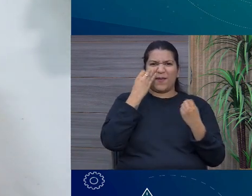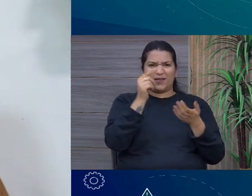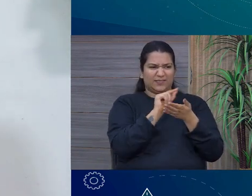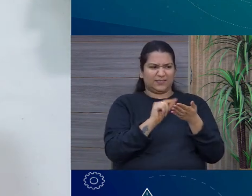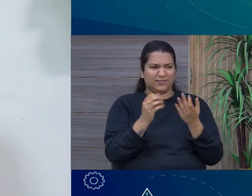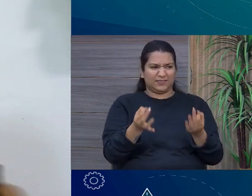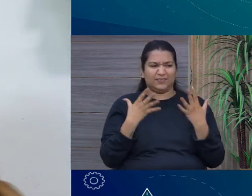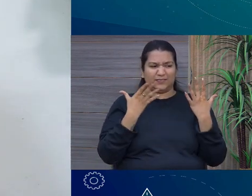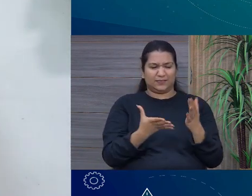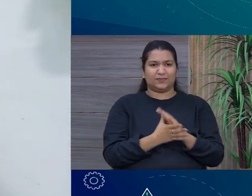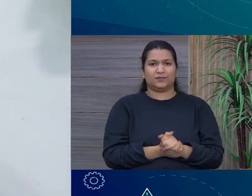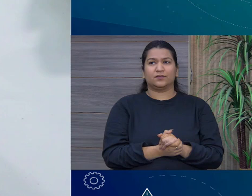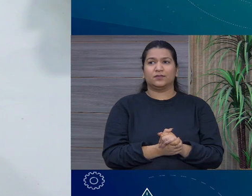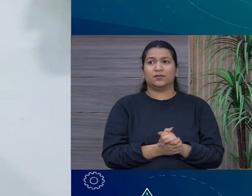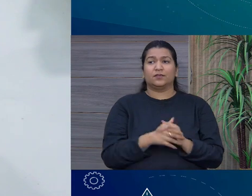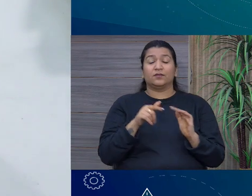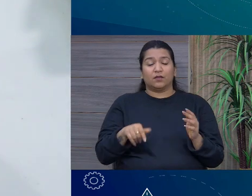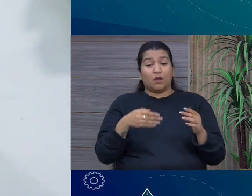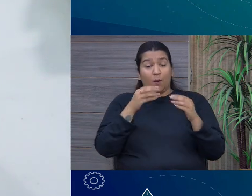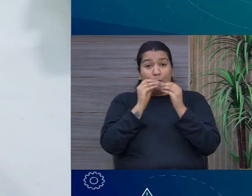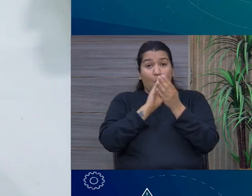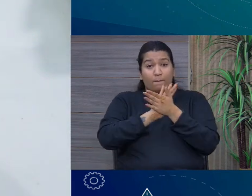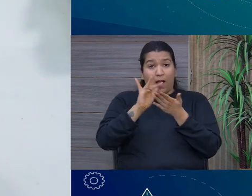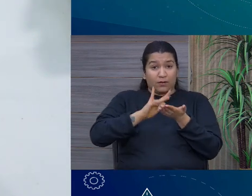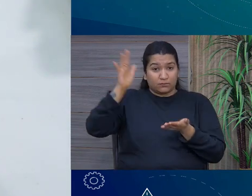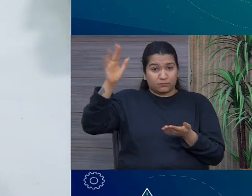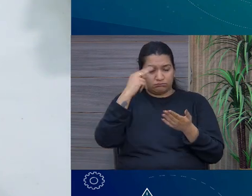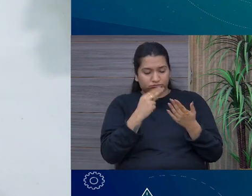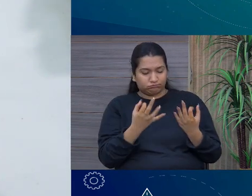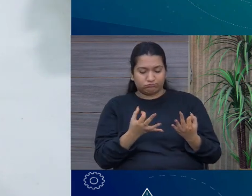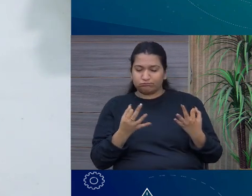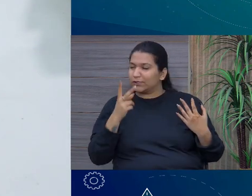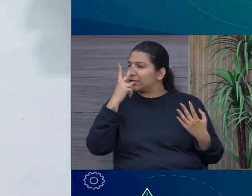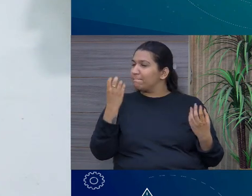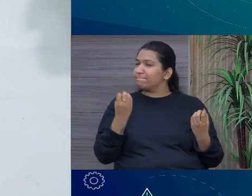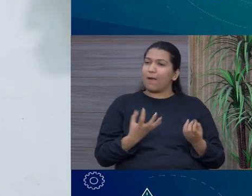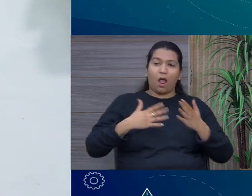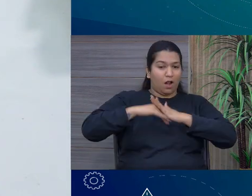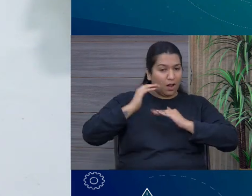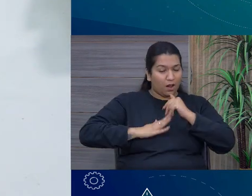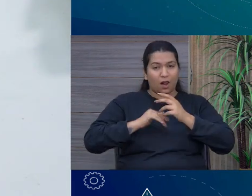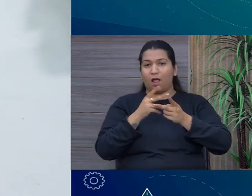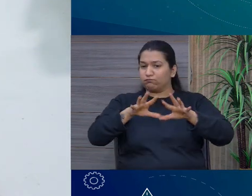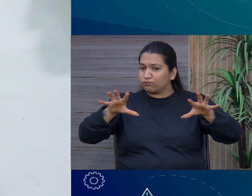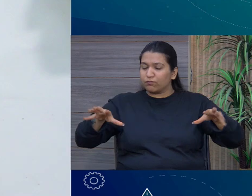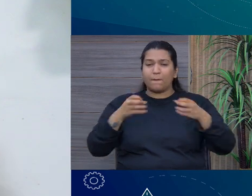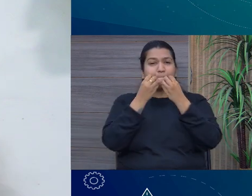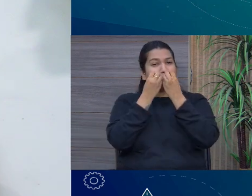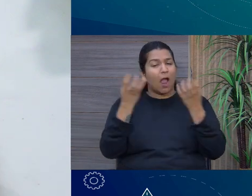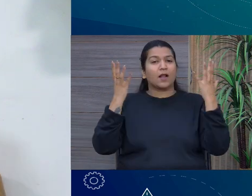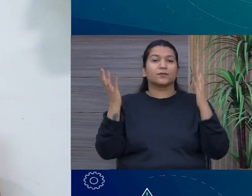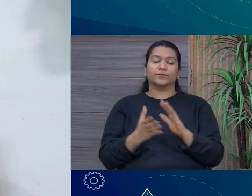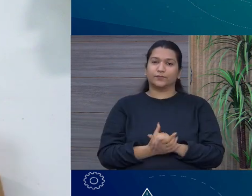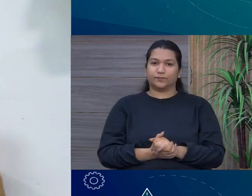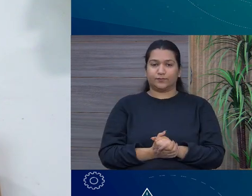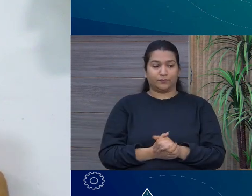पेंटिंग्स की बात करते तो कितनी सारी जानकारियाँ, भोपाल के भीमबेटका में अगर आप जाएंगे तो आपको निश्चित रूप से बहुत सारी जानकारियाँ मैन्युस्क्रिप्ट के द्वारा वहाँ पर मिल